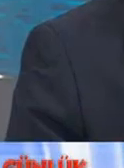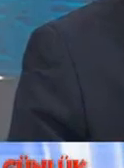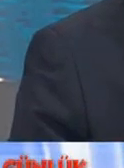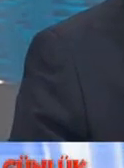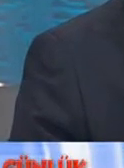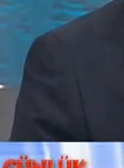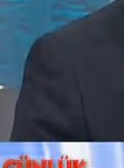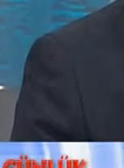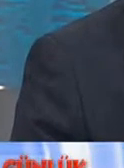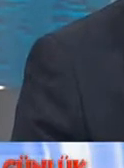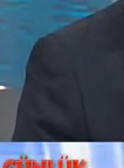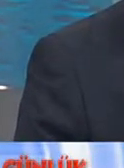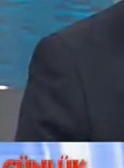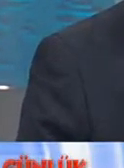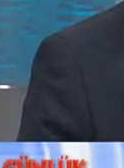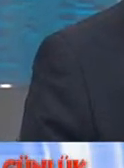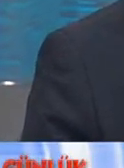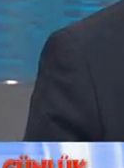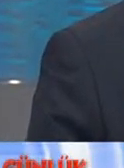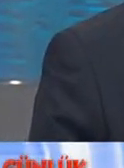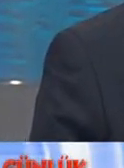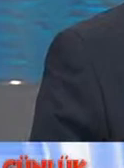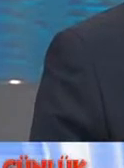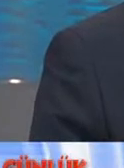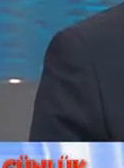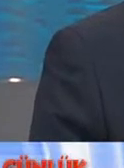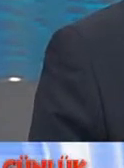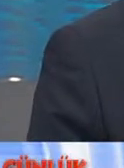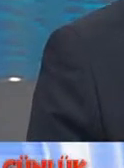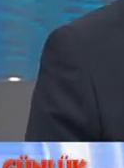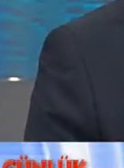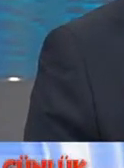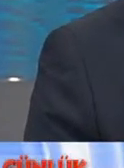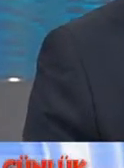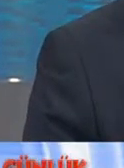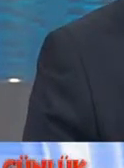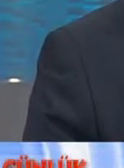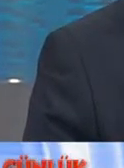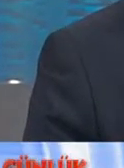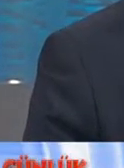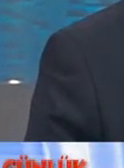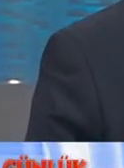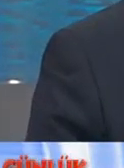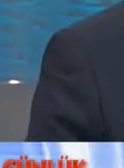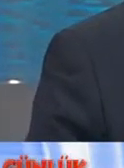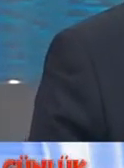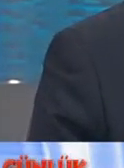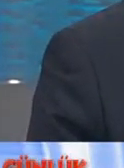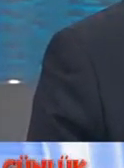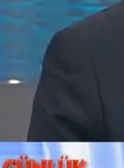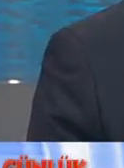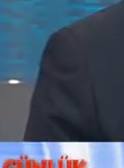oyun firmalarıyla beraber danışarak hani hangi yöntemi kullanabiliriz diye öyle sağlıyoruz. Bu da yoksa bir bilim sonuçta.